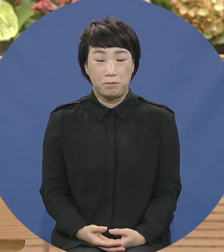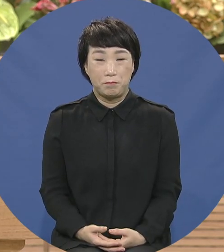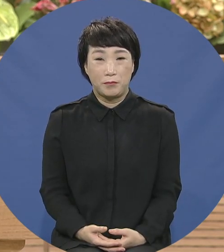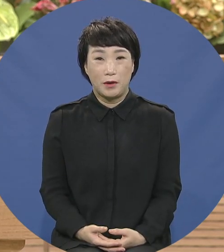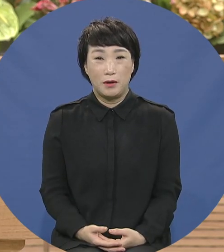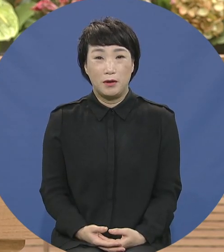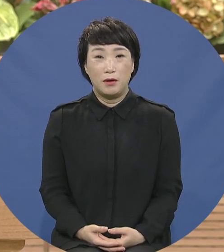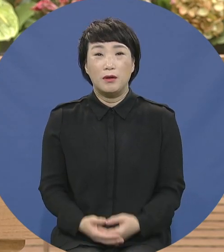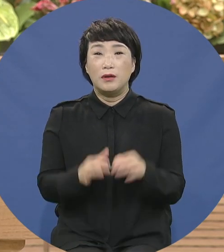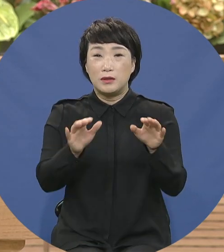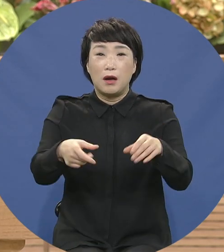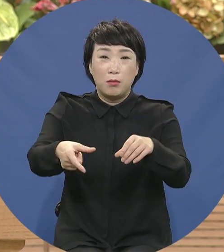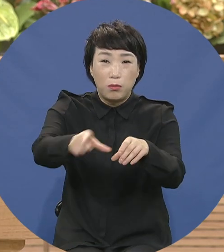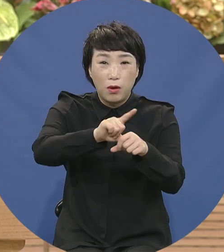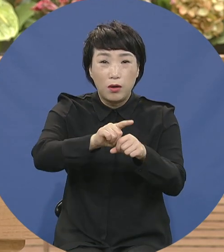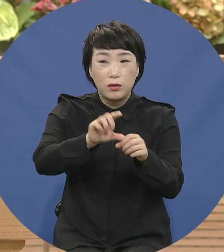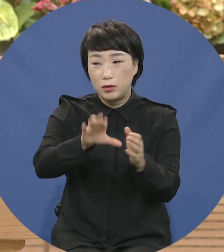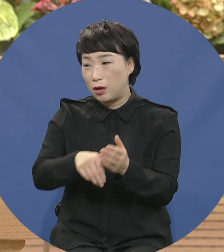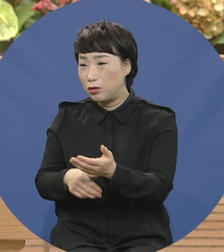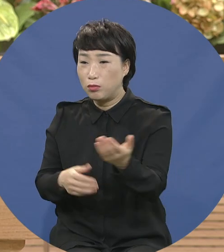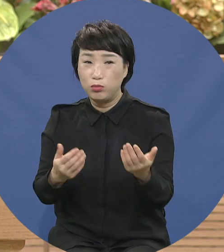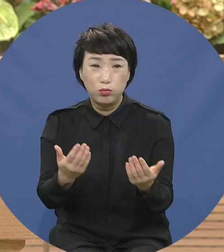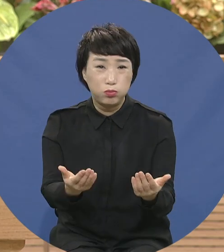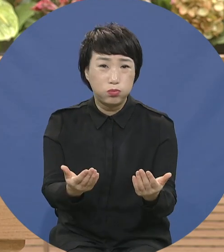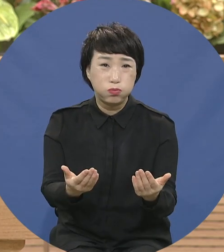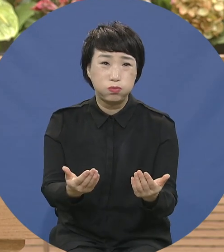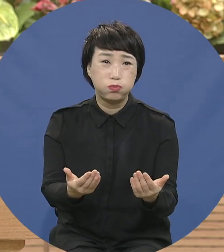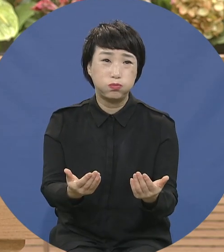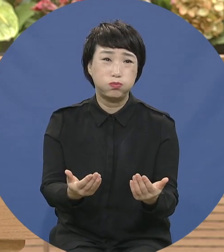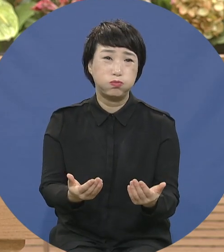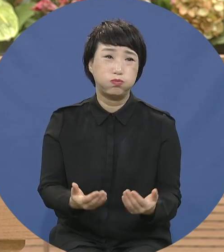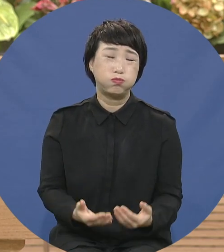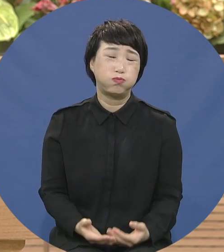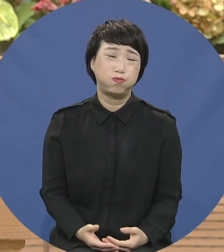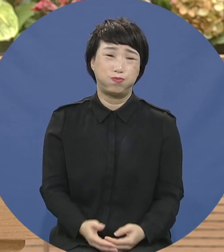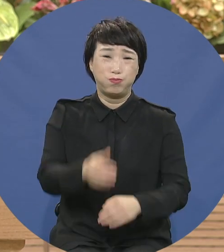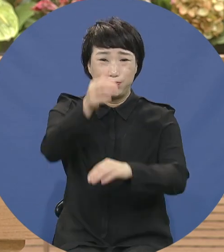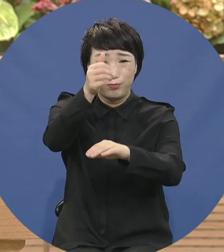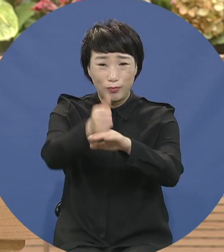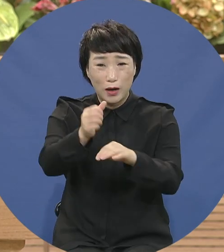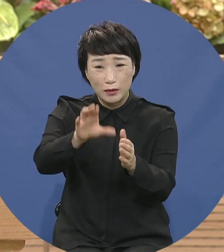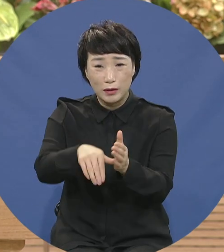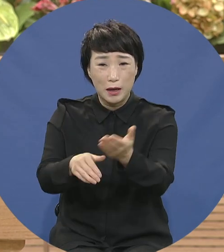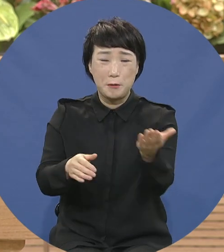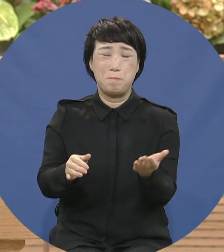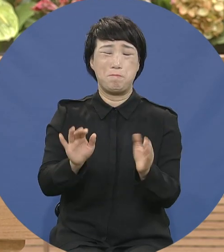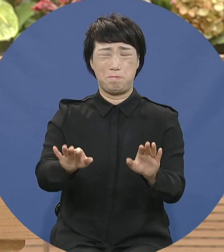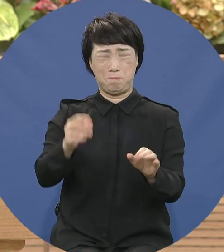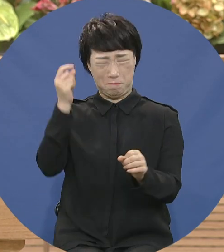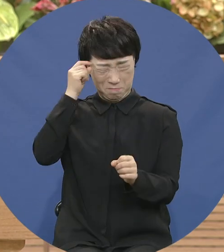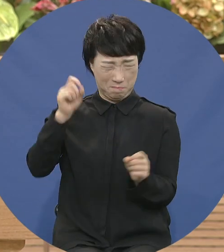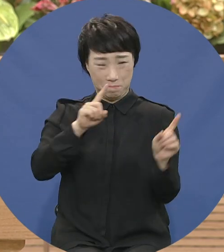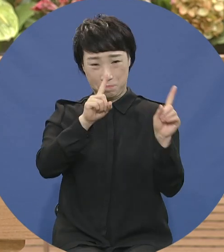다시 할 수 없는 그날에 가서 어찌할꼬? 그래서 마지막 때는 정신